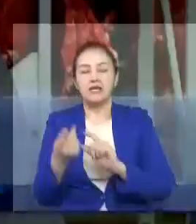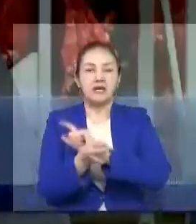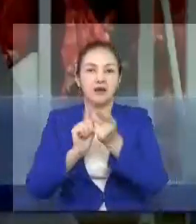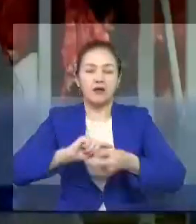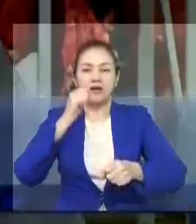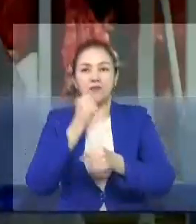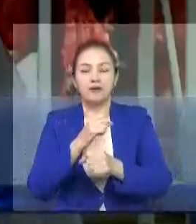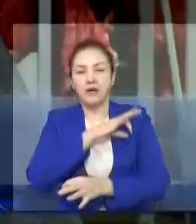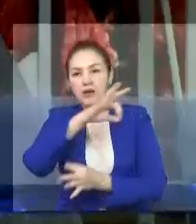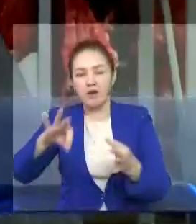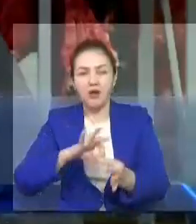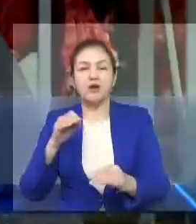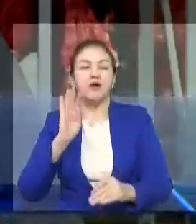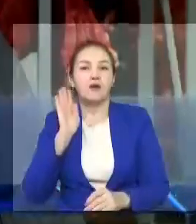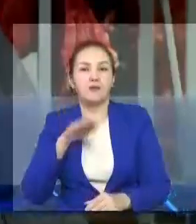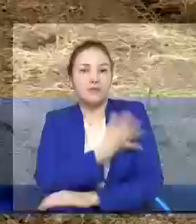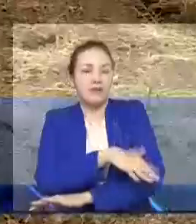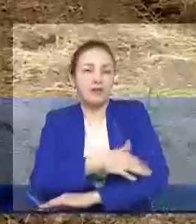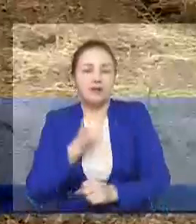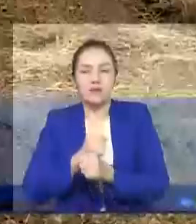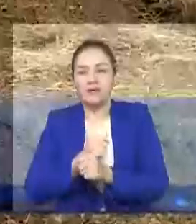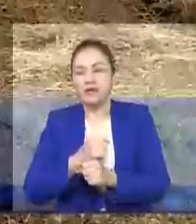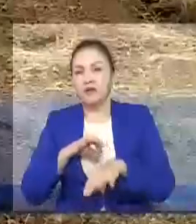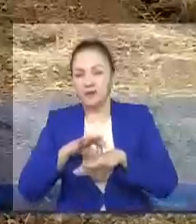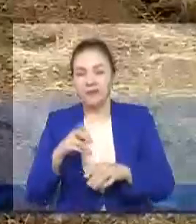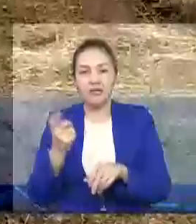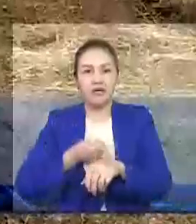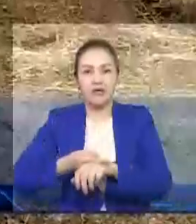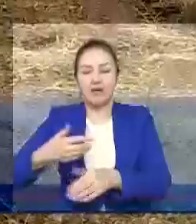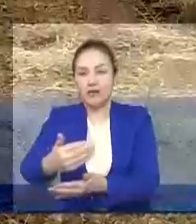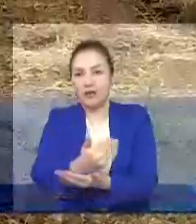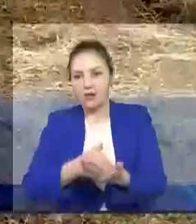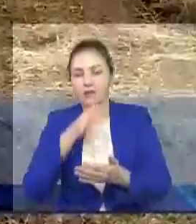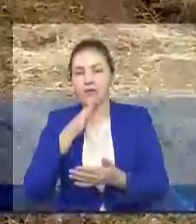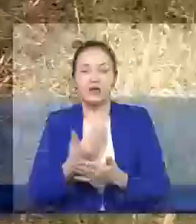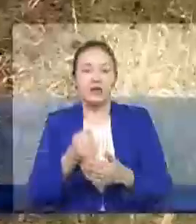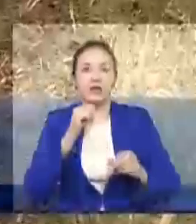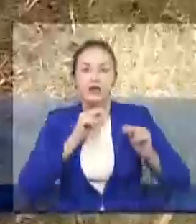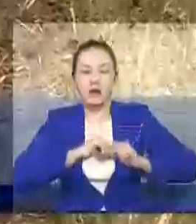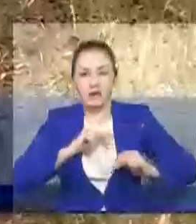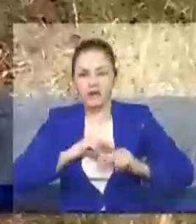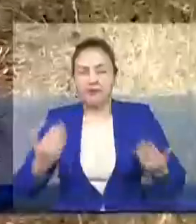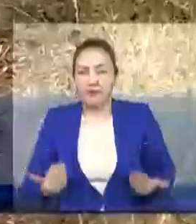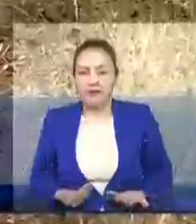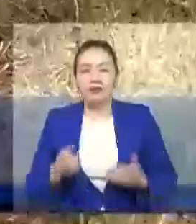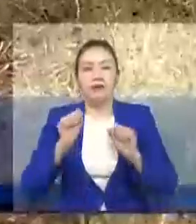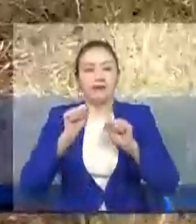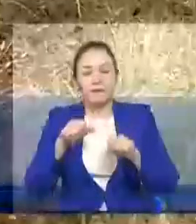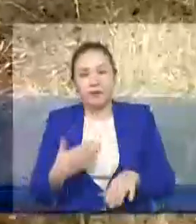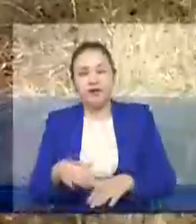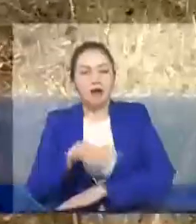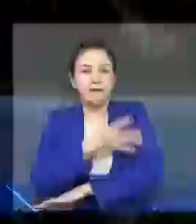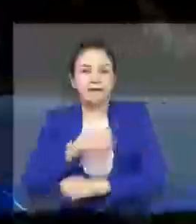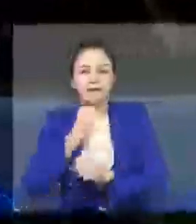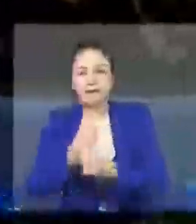істеп, тәулік бойы дала жұмыстарын жүргіздік. Айта кету керек, картоп жинау науқаны кезінде жұмысқа жергілікті тұрғындар да жұмылдырылды. Дала